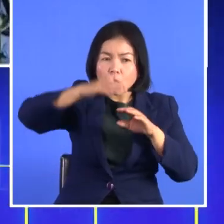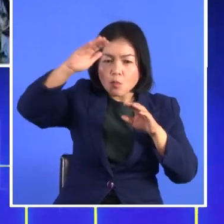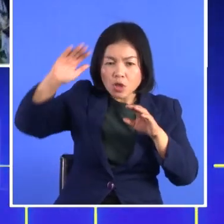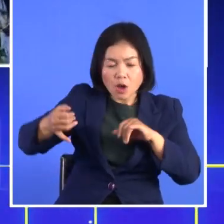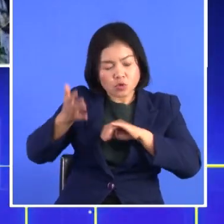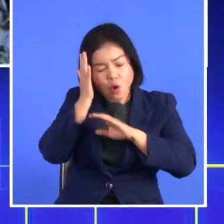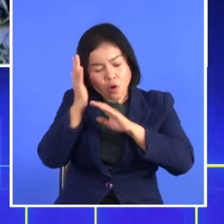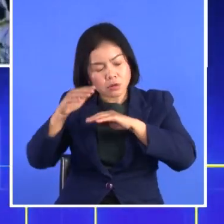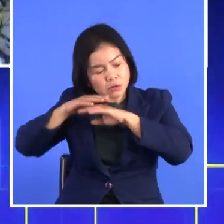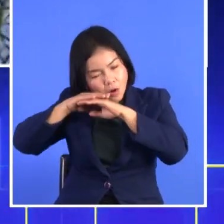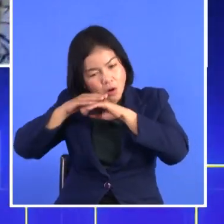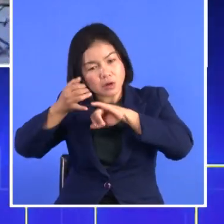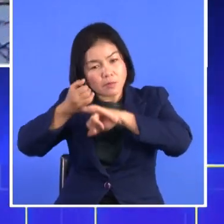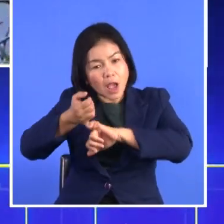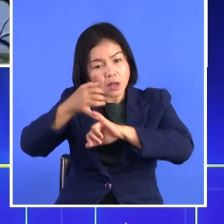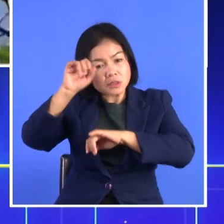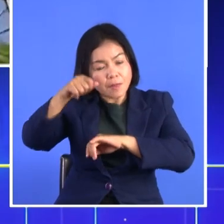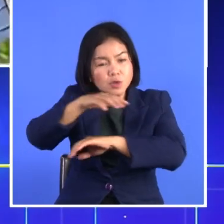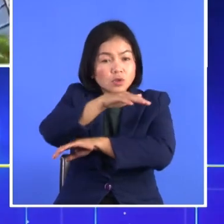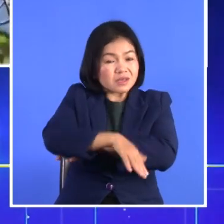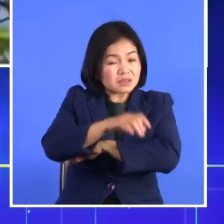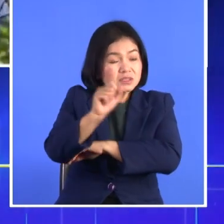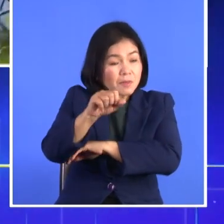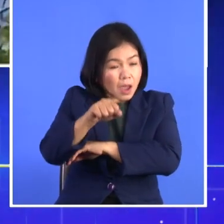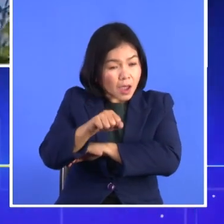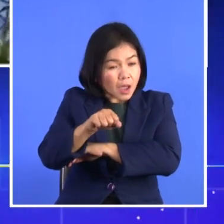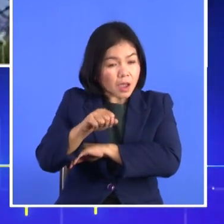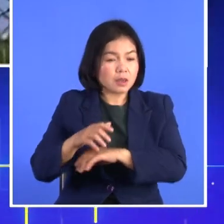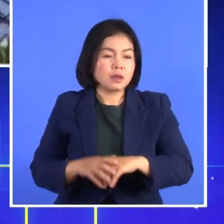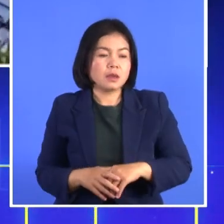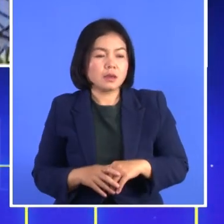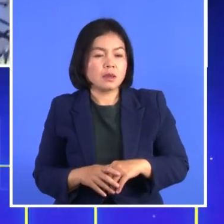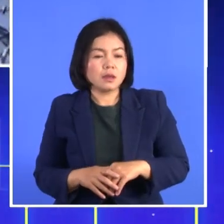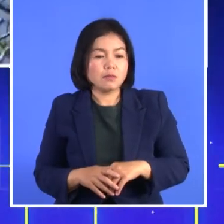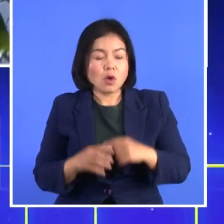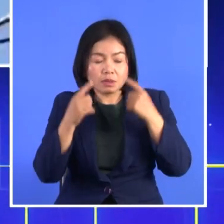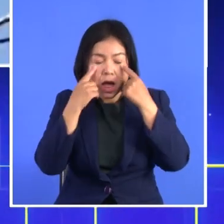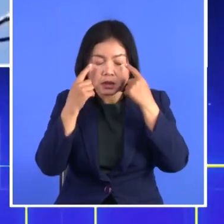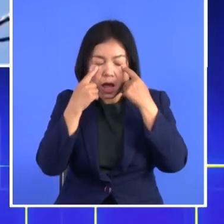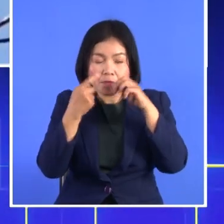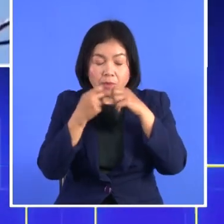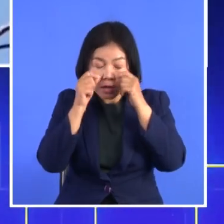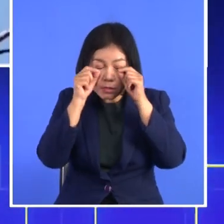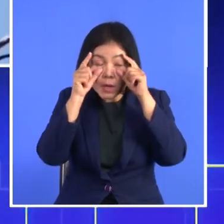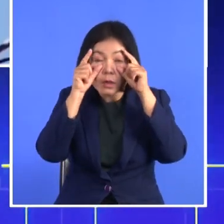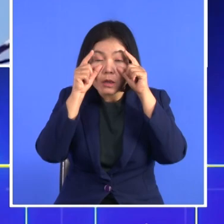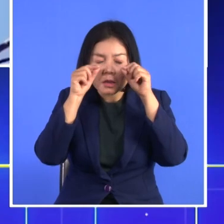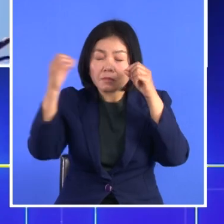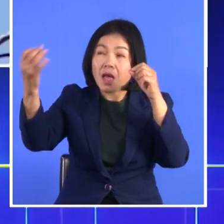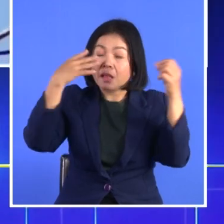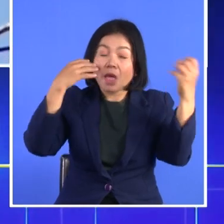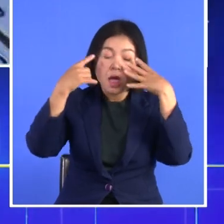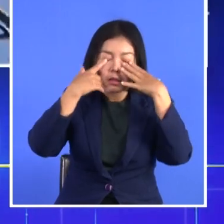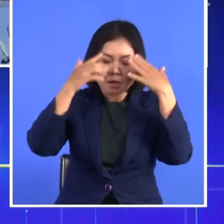มามันก็จะแบบช่วงโพเพเย็นๆใช่ไหมเพราะว่าน้องตาบอดเพราะว่าถ้าเกิดแบบมาลืมตาในที่ที่มีแสงกันตาบ